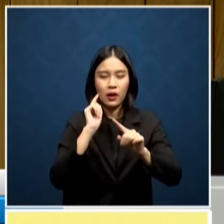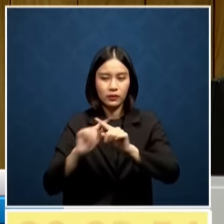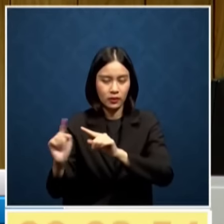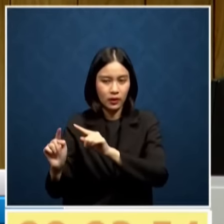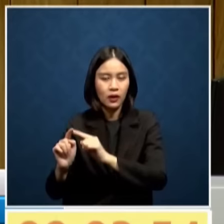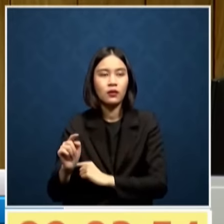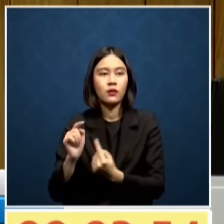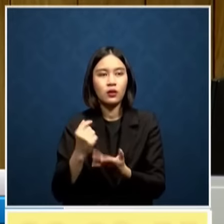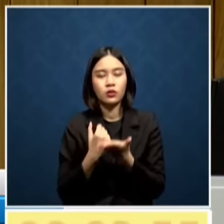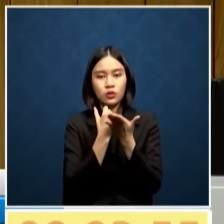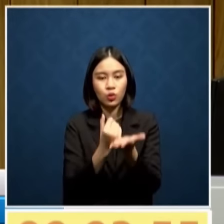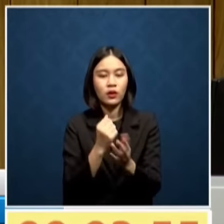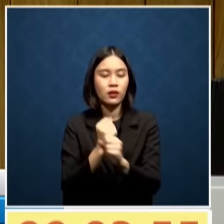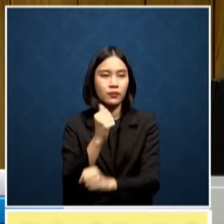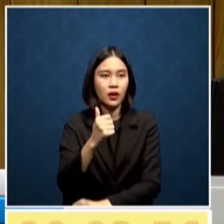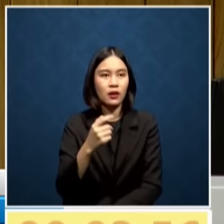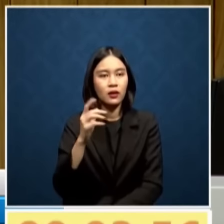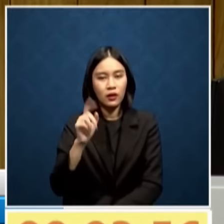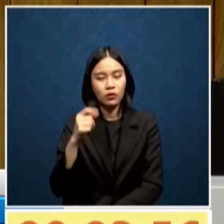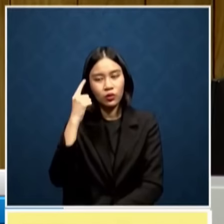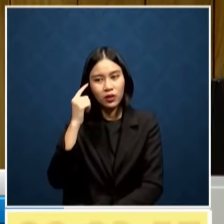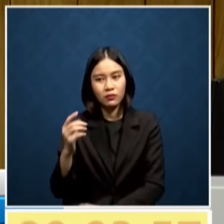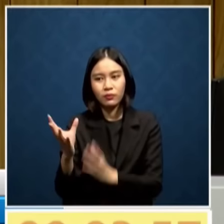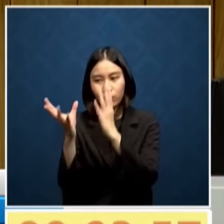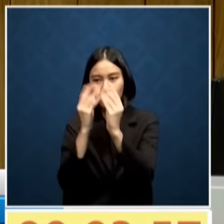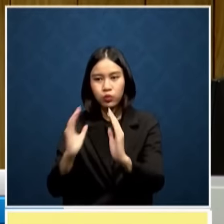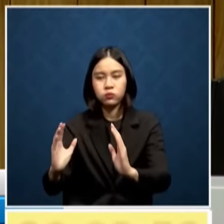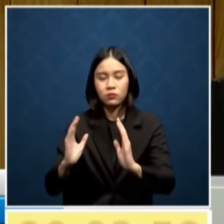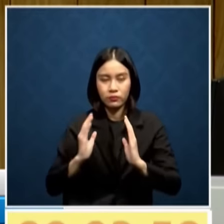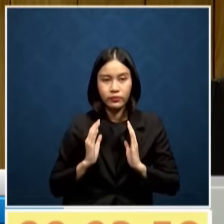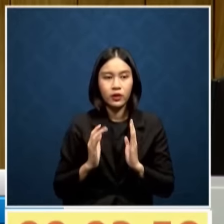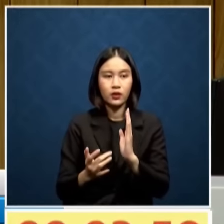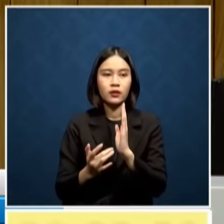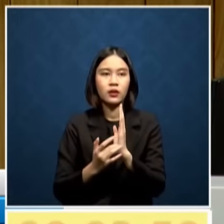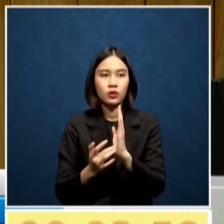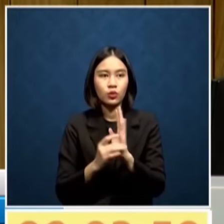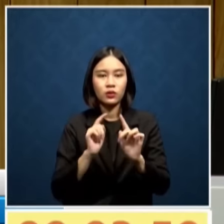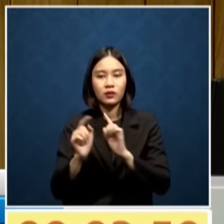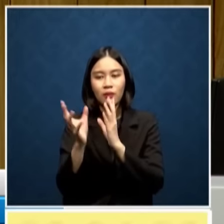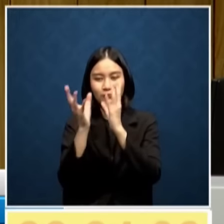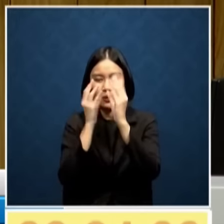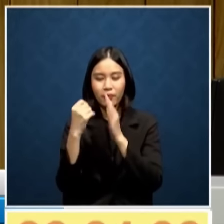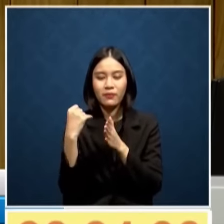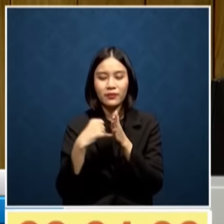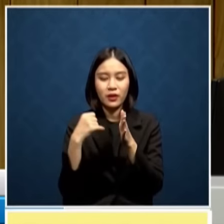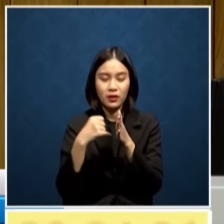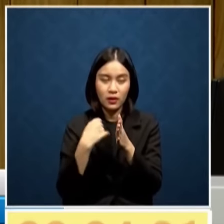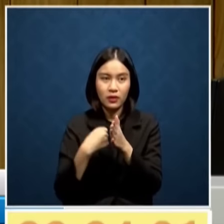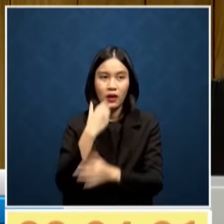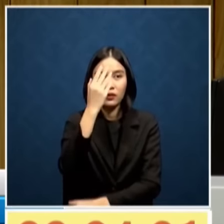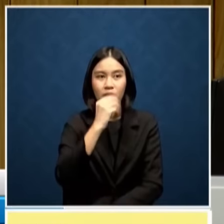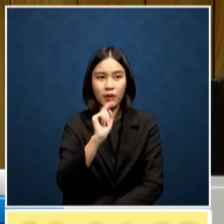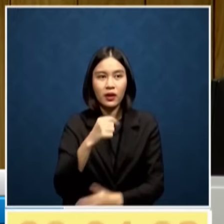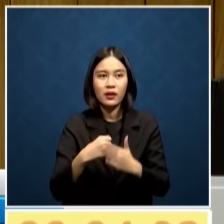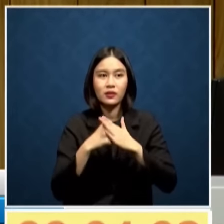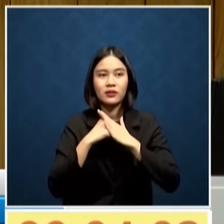างๆที่เขาสามารถทำให้เกิดขึ้นได้เนี่ยเราอาจจะต้องเรียนรู้กับเขาและเป็นเทคโนโลยีที่เราสามารถเรียนรู้ได้ง่ายกว่าตะวันตกนะครับเพราะว่าทางจี